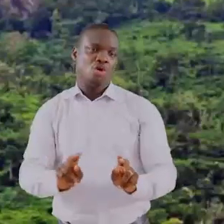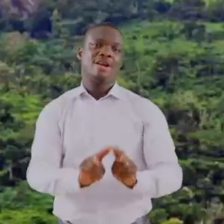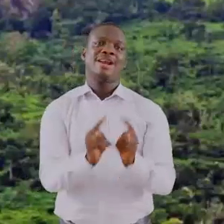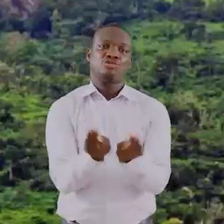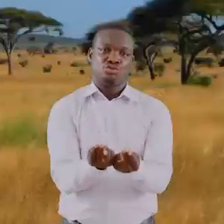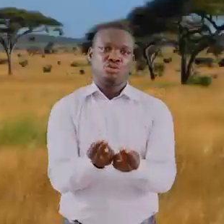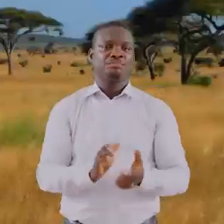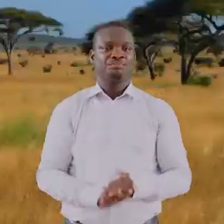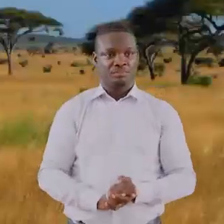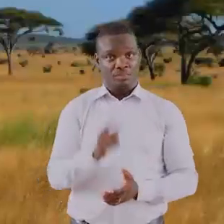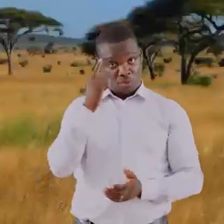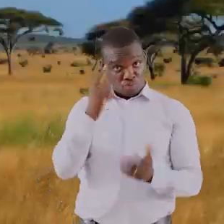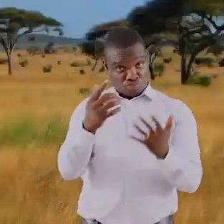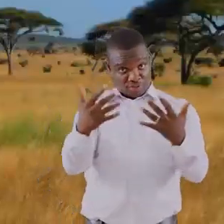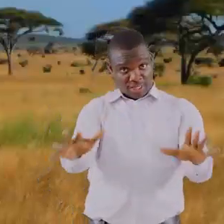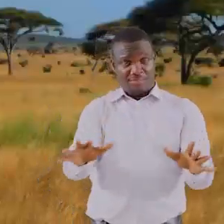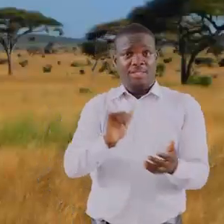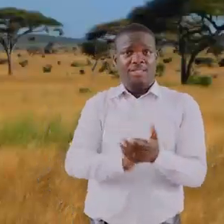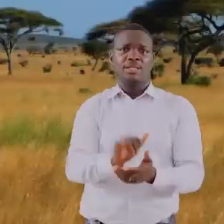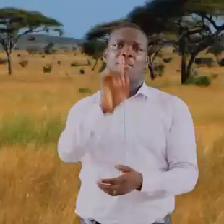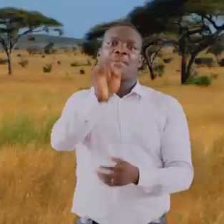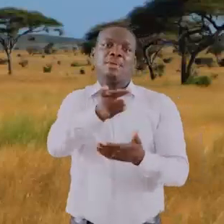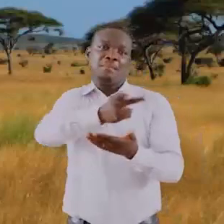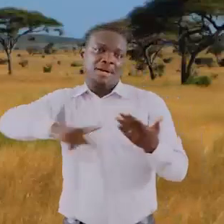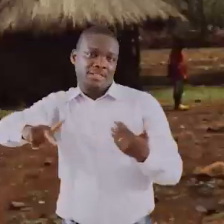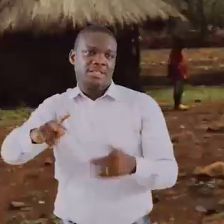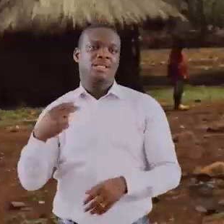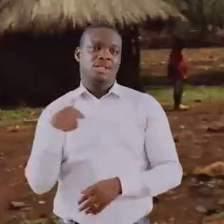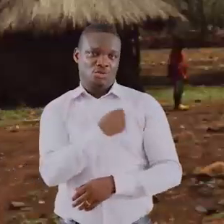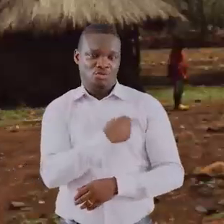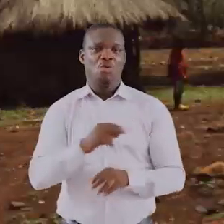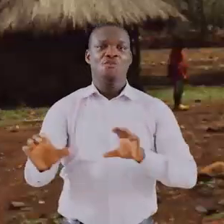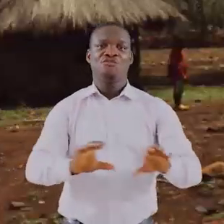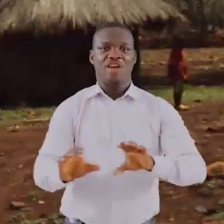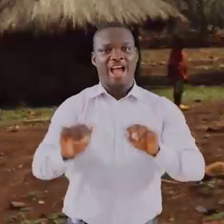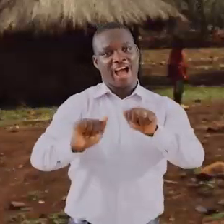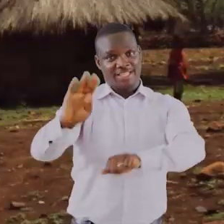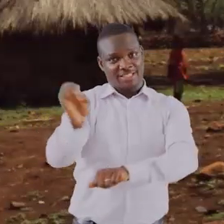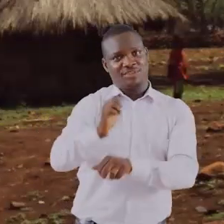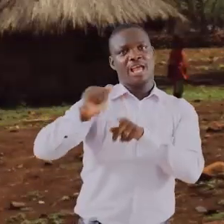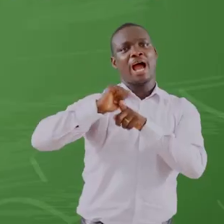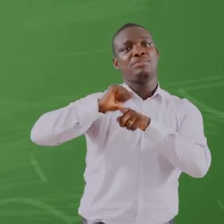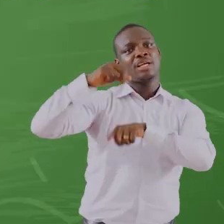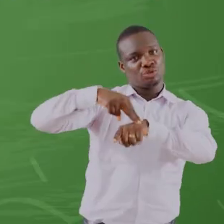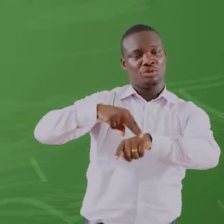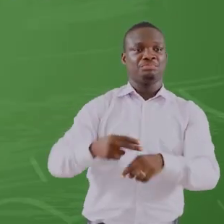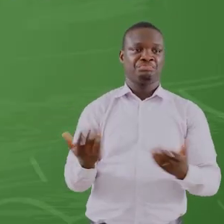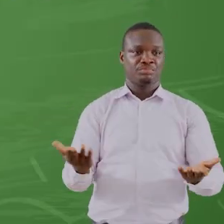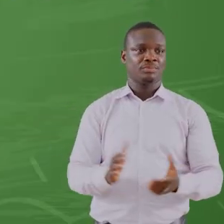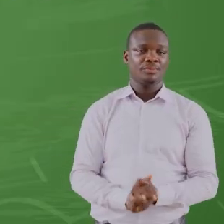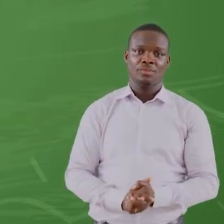nature. Pour terminer cette première séance, nous allons faire une activité d'application.